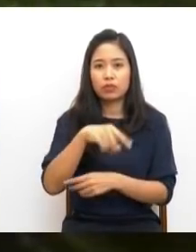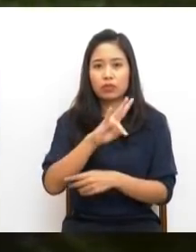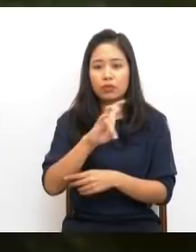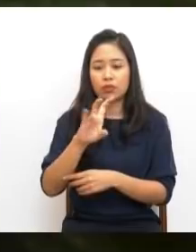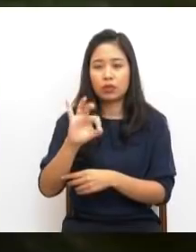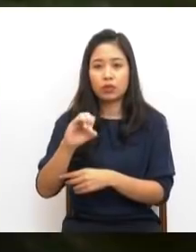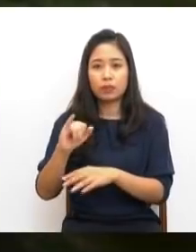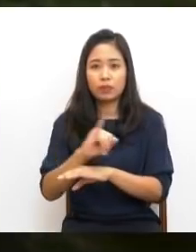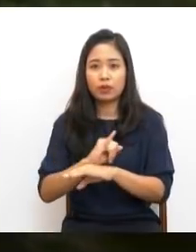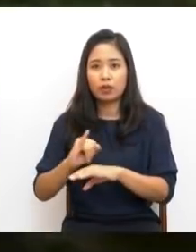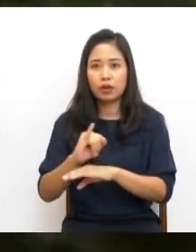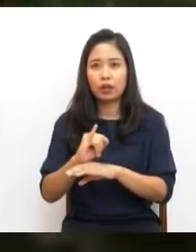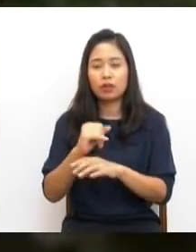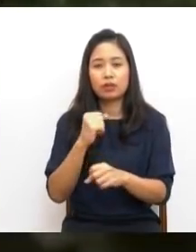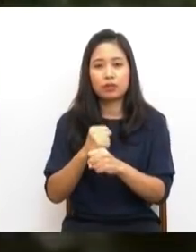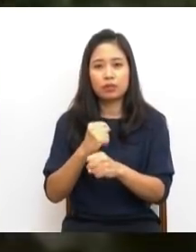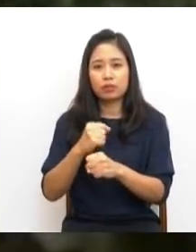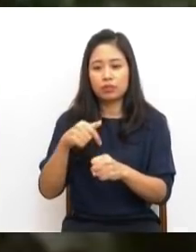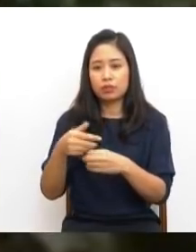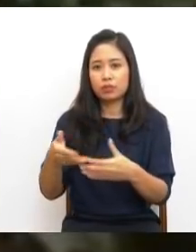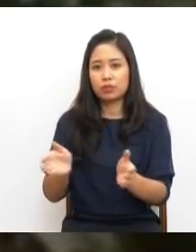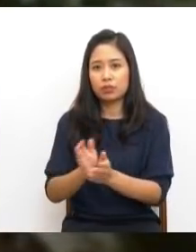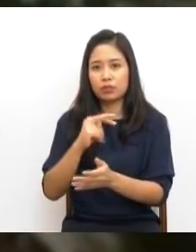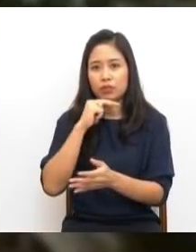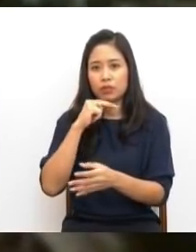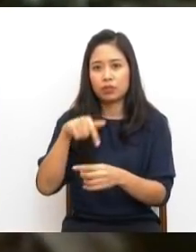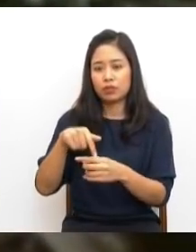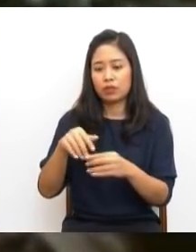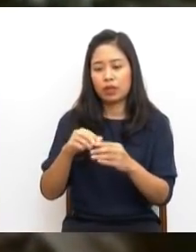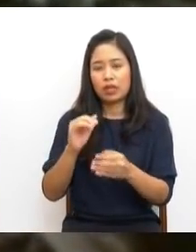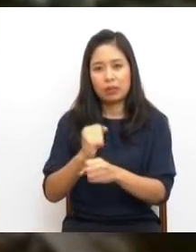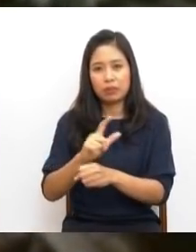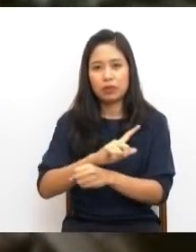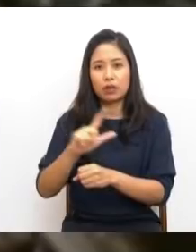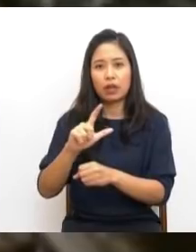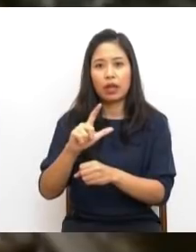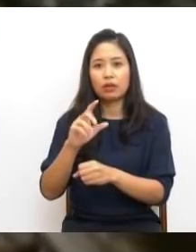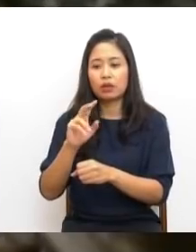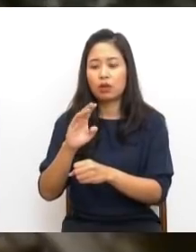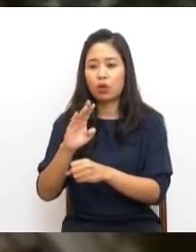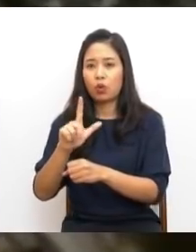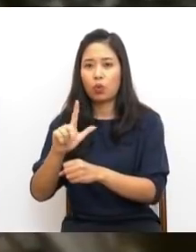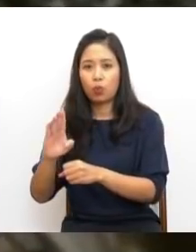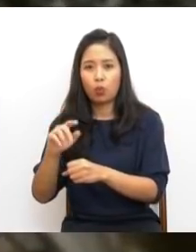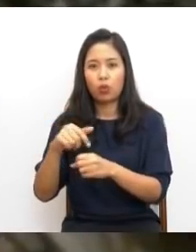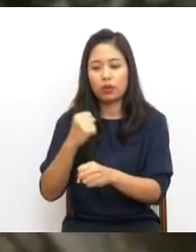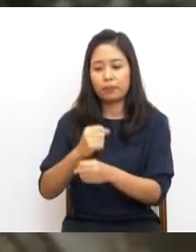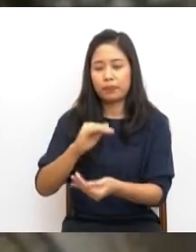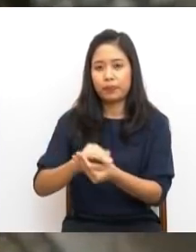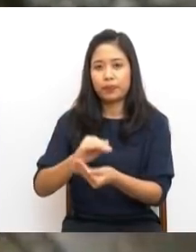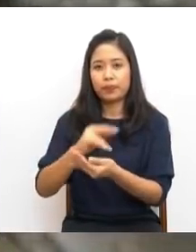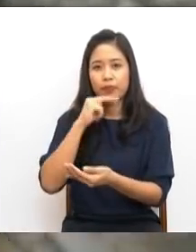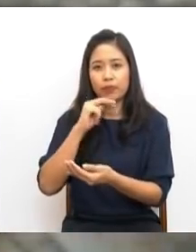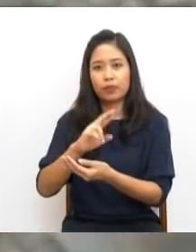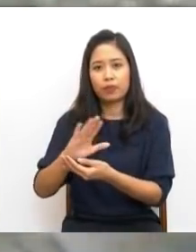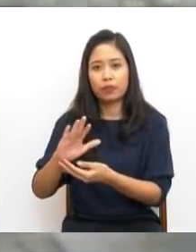ไร่ความจุประมาณ 11 ล้าน 1 แสนลูกบาศก์เมตรเพื่อรับน้ำจากคลองระบายน้ำรังสิต5โดยพื้น